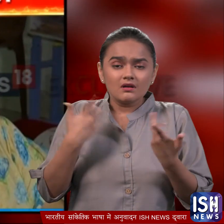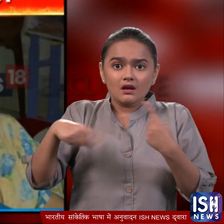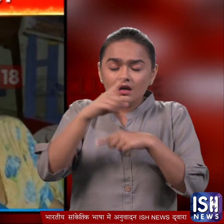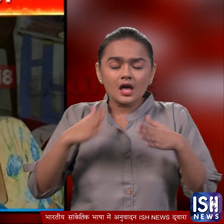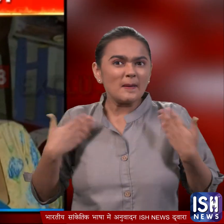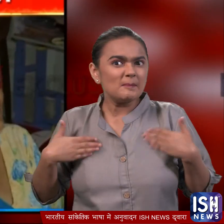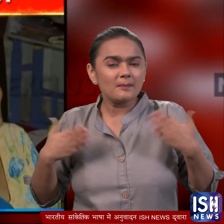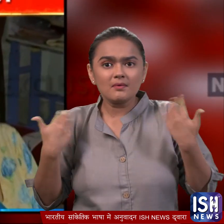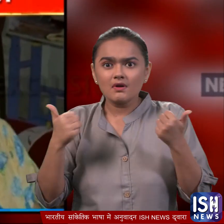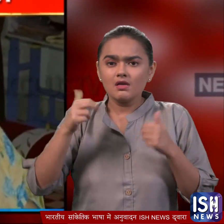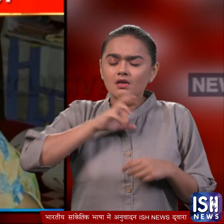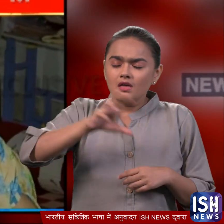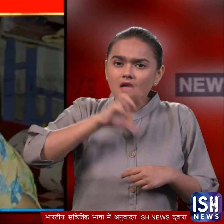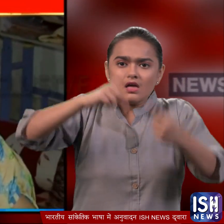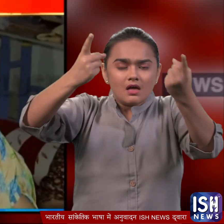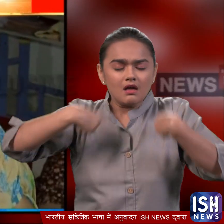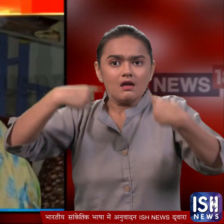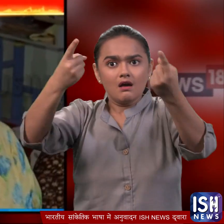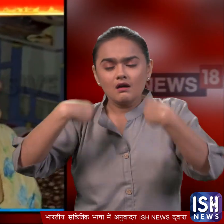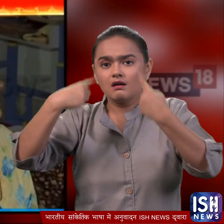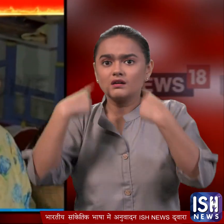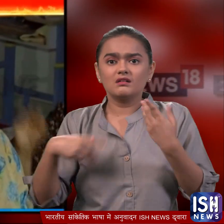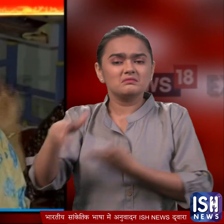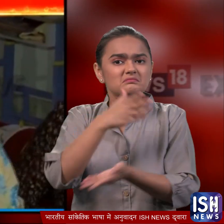नम है, मातम का शोर है